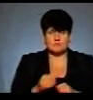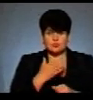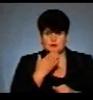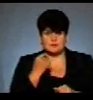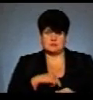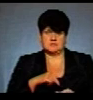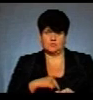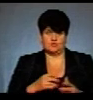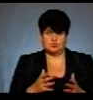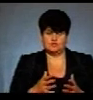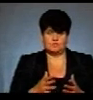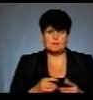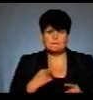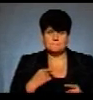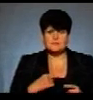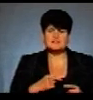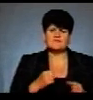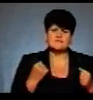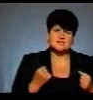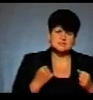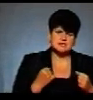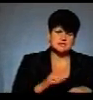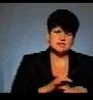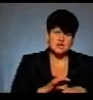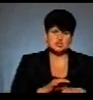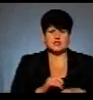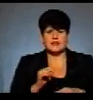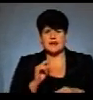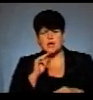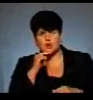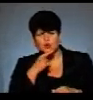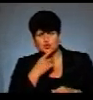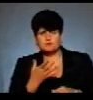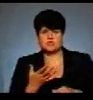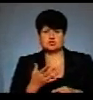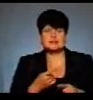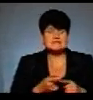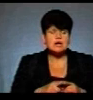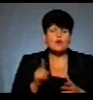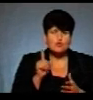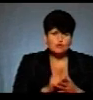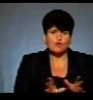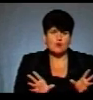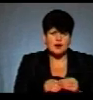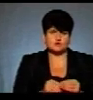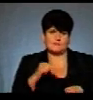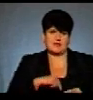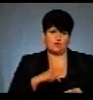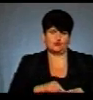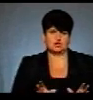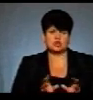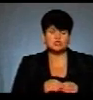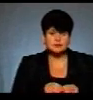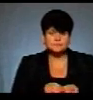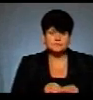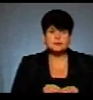психологічного булінгу. Тобто при фізичному, економічному, кібербулінгу це той же, це є обов'язково складова психологічного завжди. Тобто при